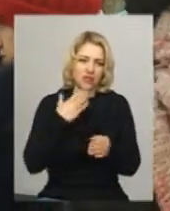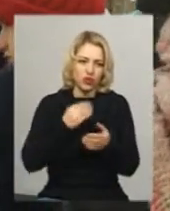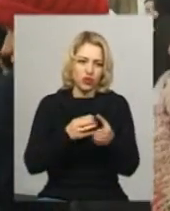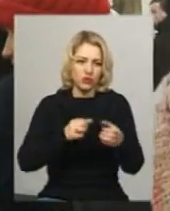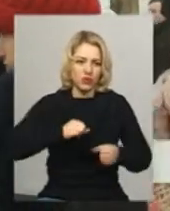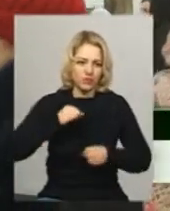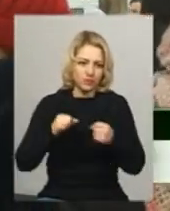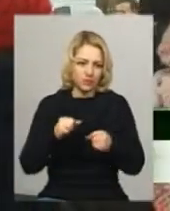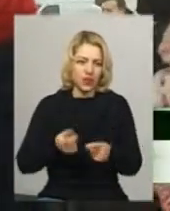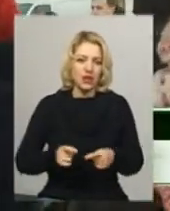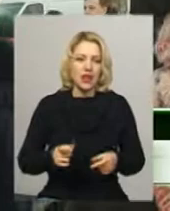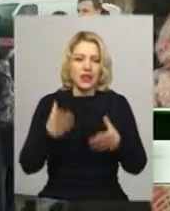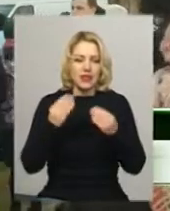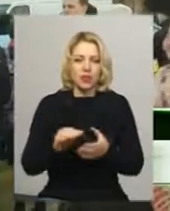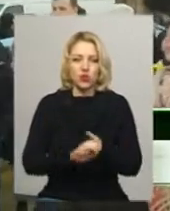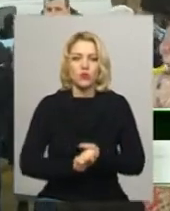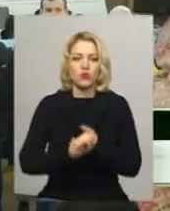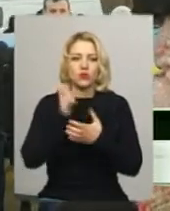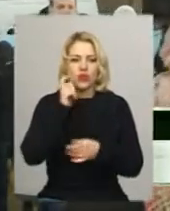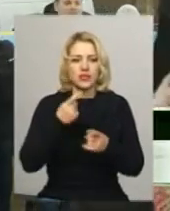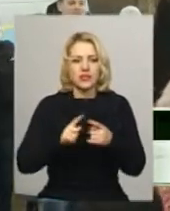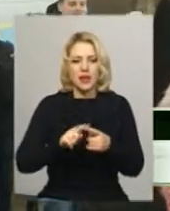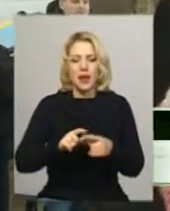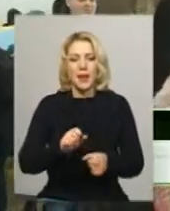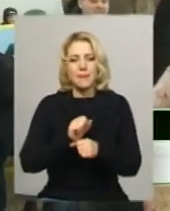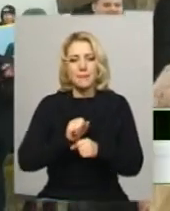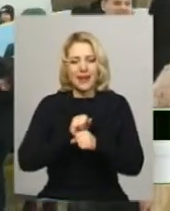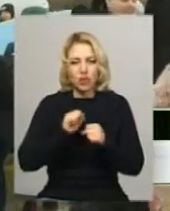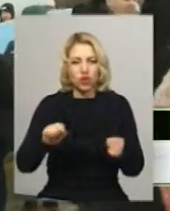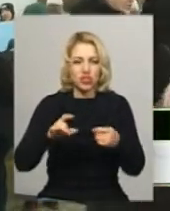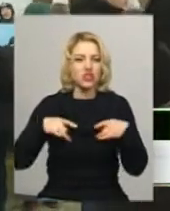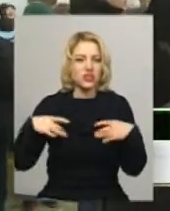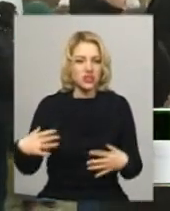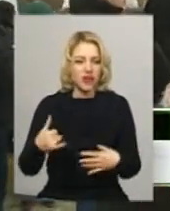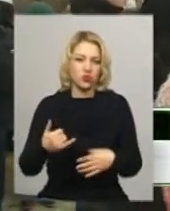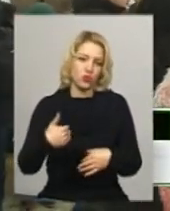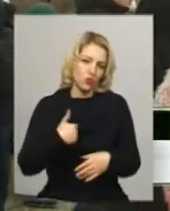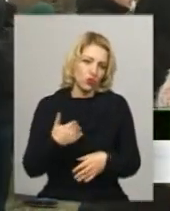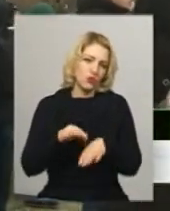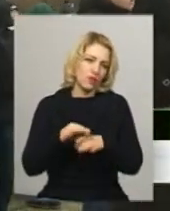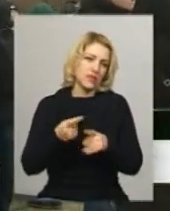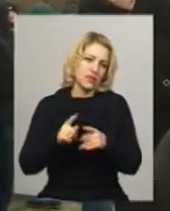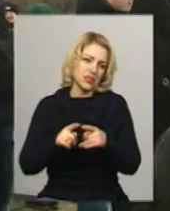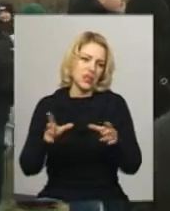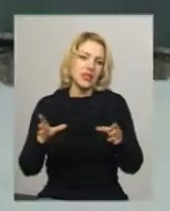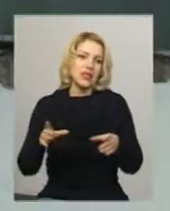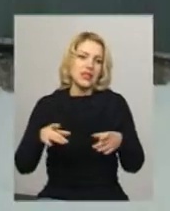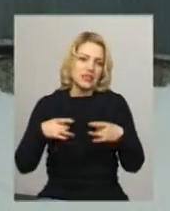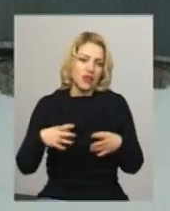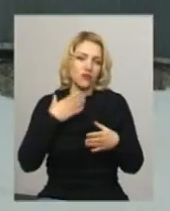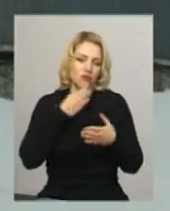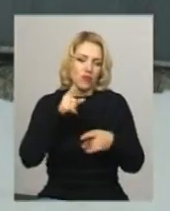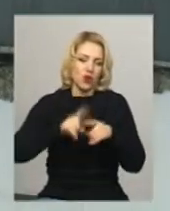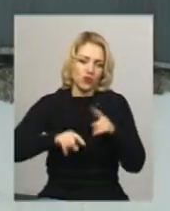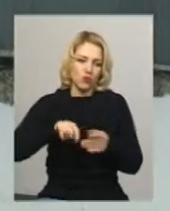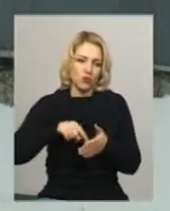День соборності України – це патріотичне свято, і я хочу провести це свято в своєму рідному місці. Пенсіонер